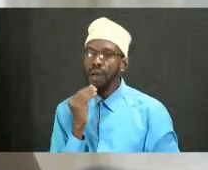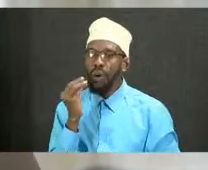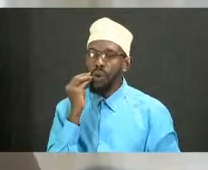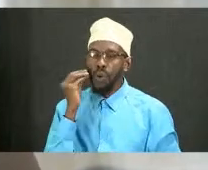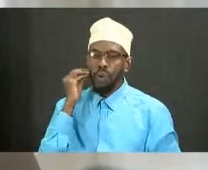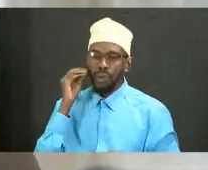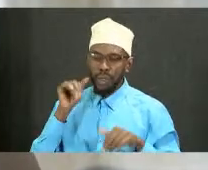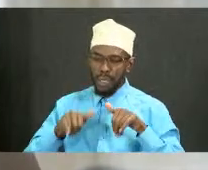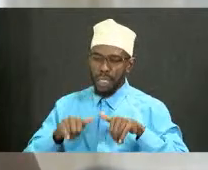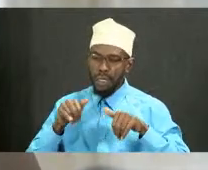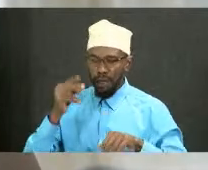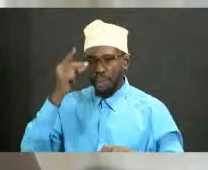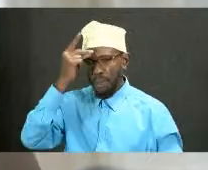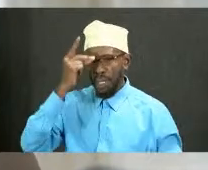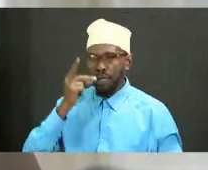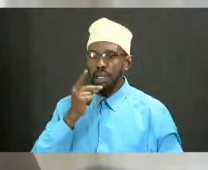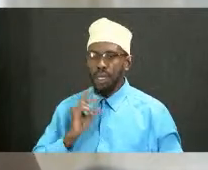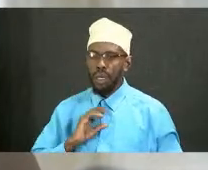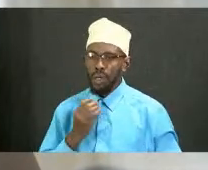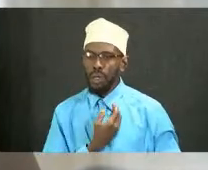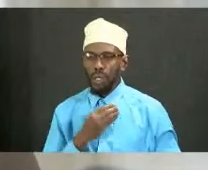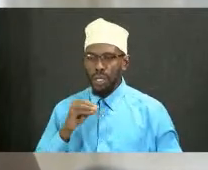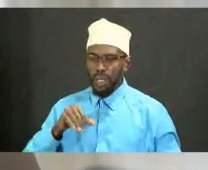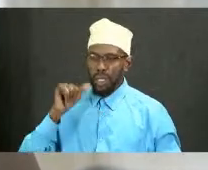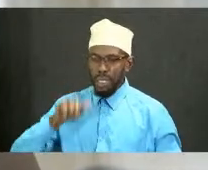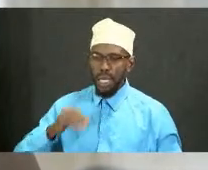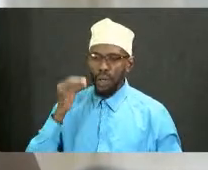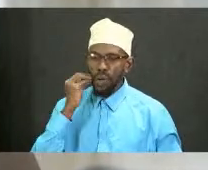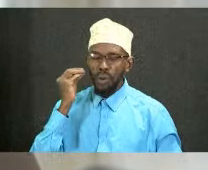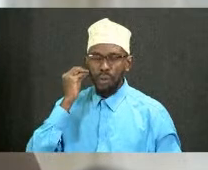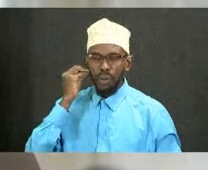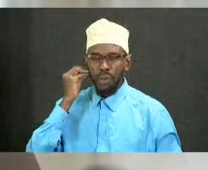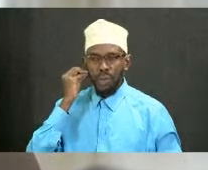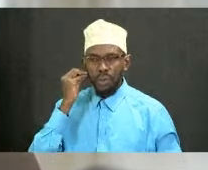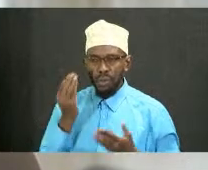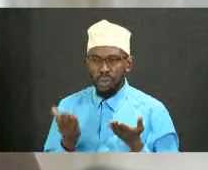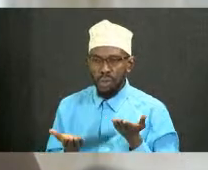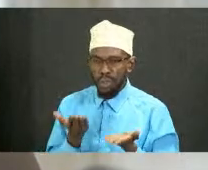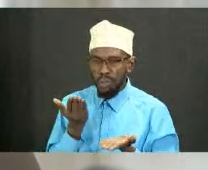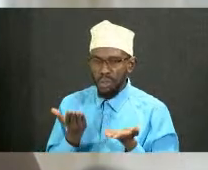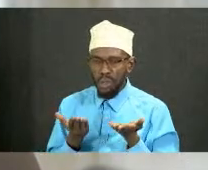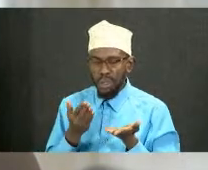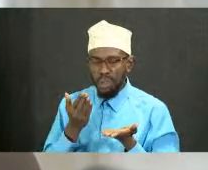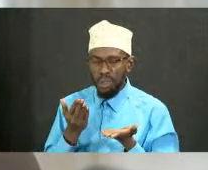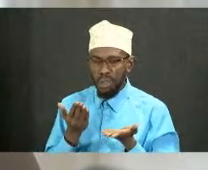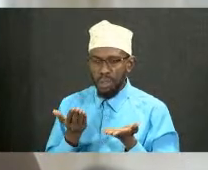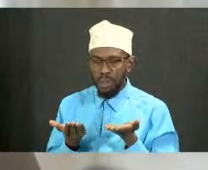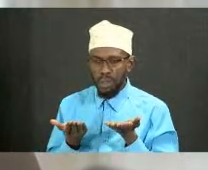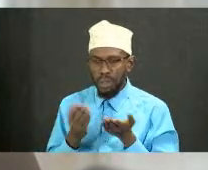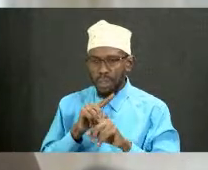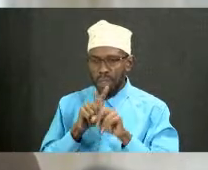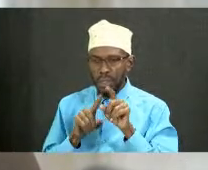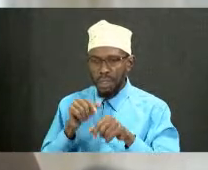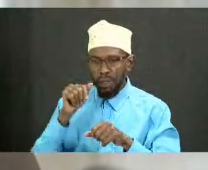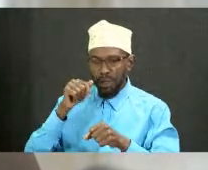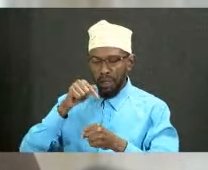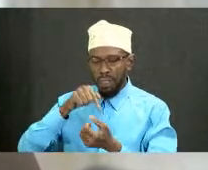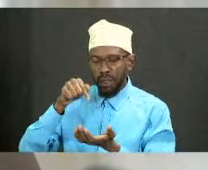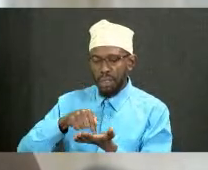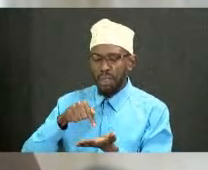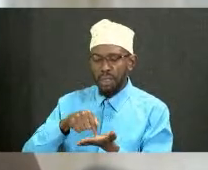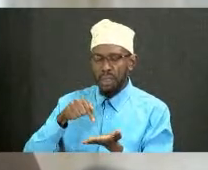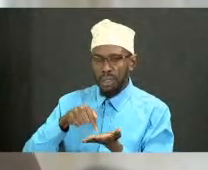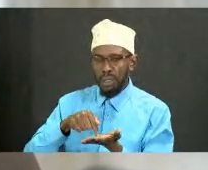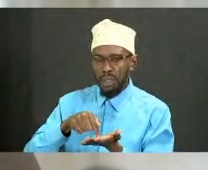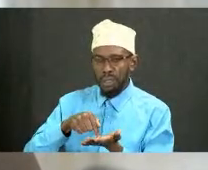wako nyumbani ama mzazi wetu wako nyumbani na haezi kutimiza hili swala ama